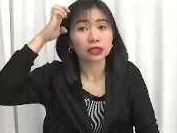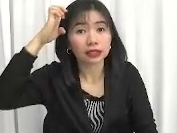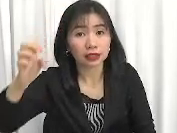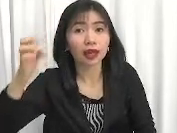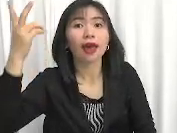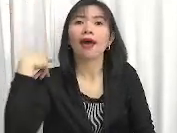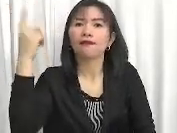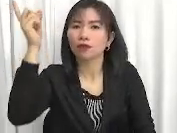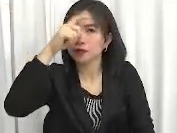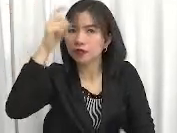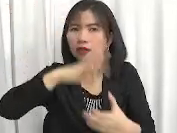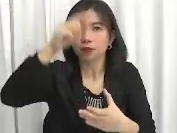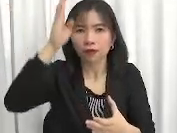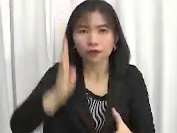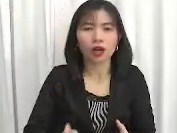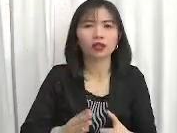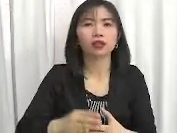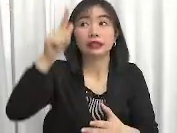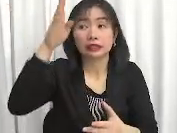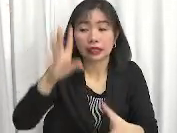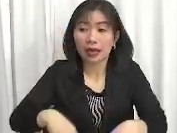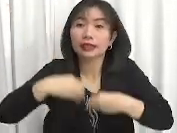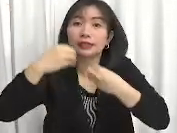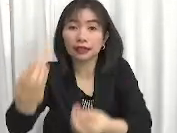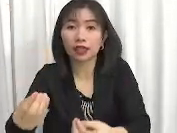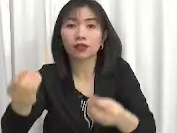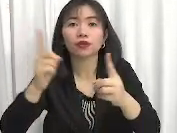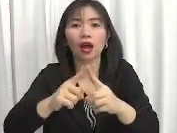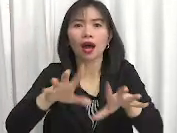na sa buhay pagpapamilya. Kaya mga kapatid,